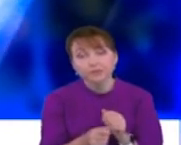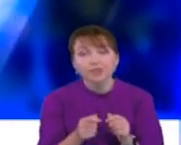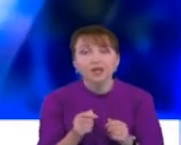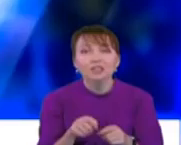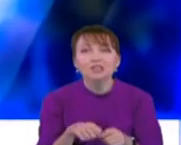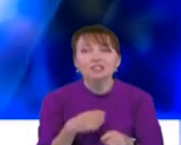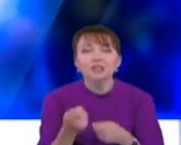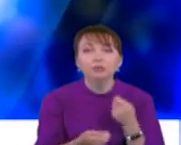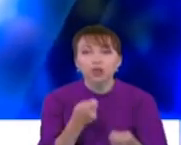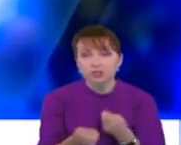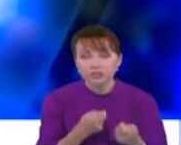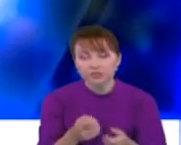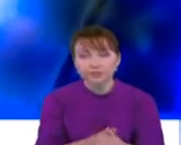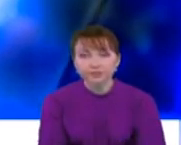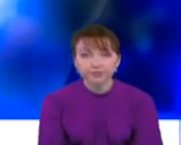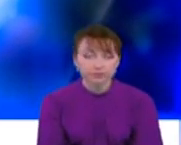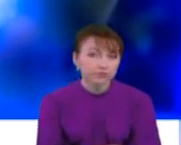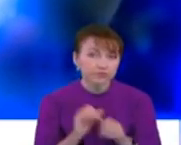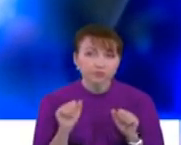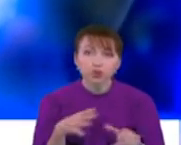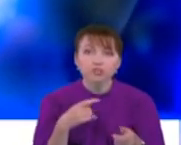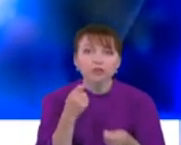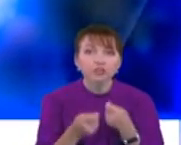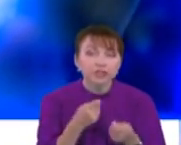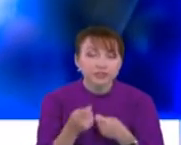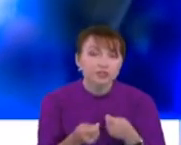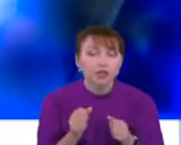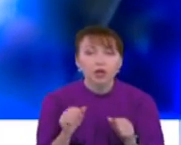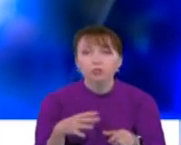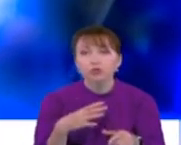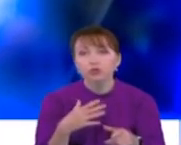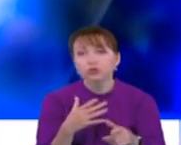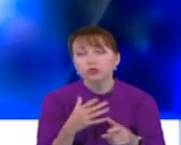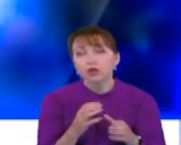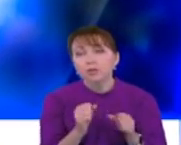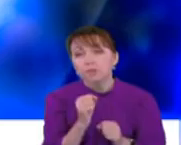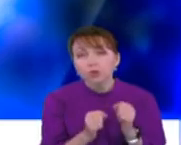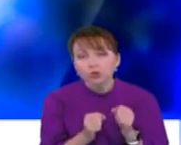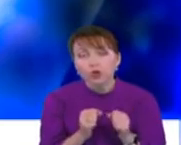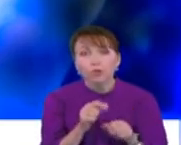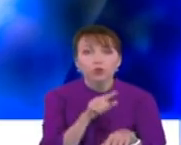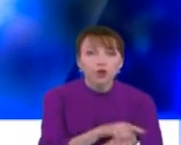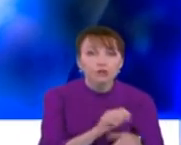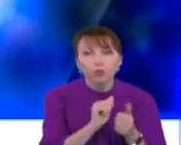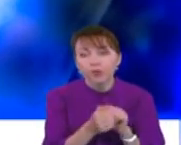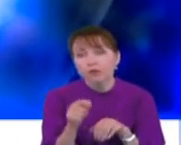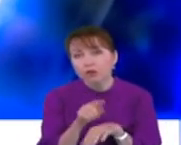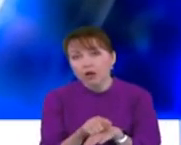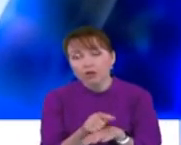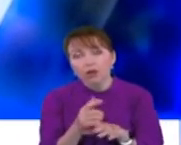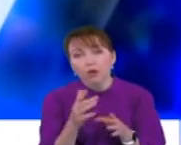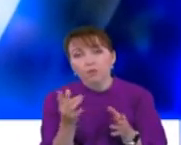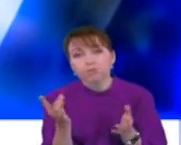суті. Ну, як запчастини. Ну, діло в тому, що тут може бути як запчастина раз, це може бути агрегатна заміна, тобто танк на танк поміняли,